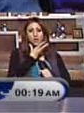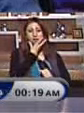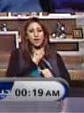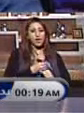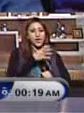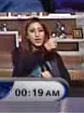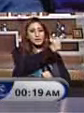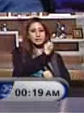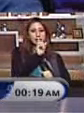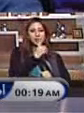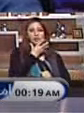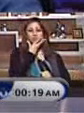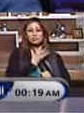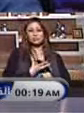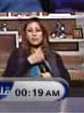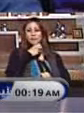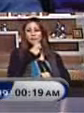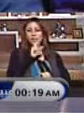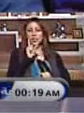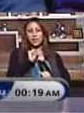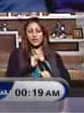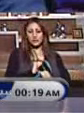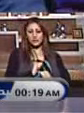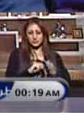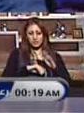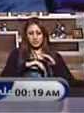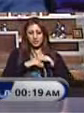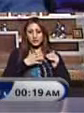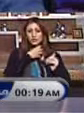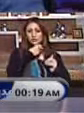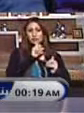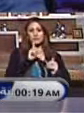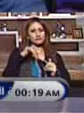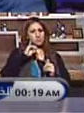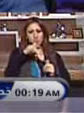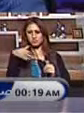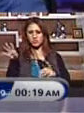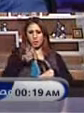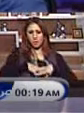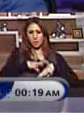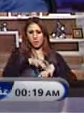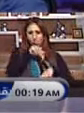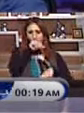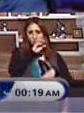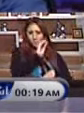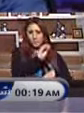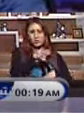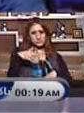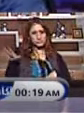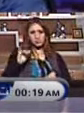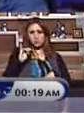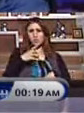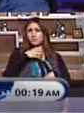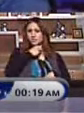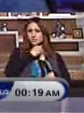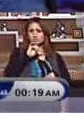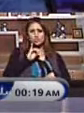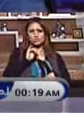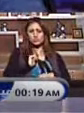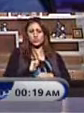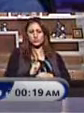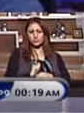الله انا معتبر انه مشرك والمشرك قال اتركوا ابا بكر لما بداوا في المفاوضات قال